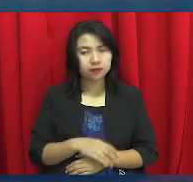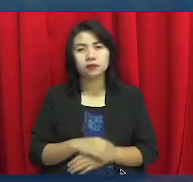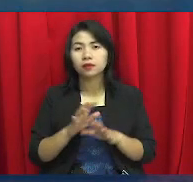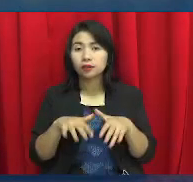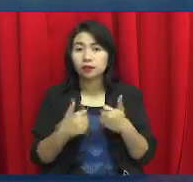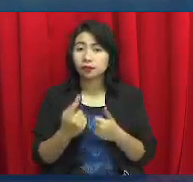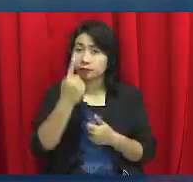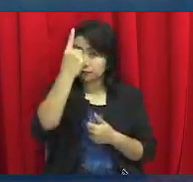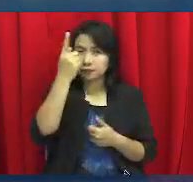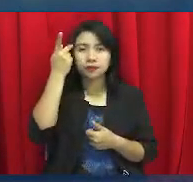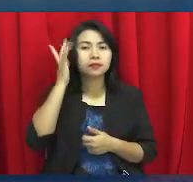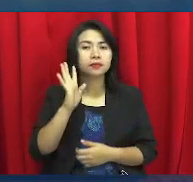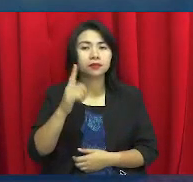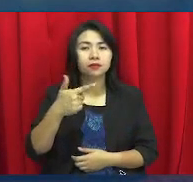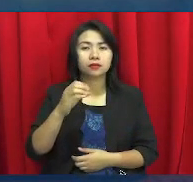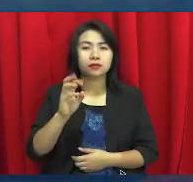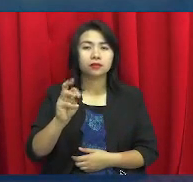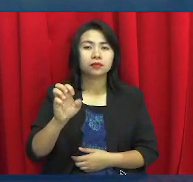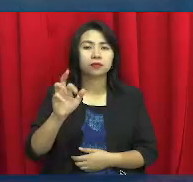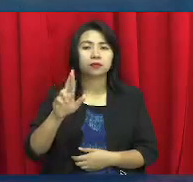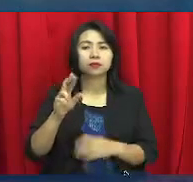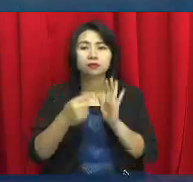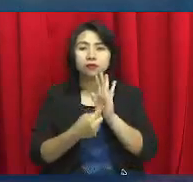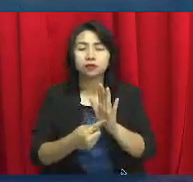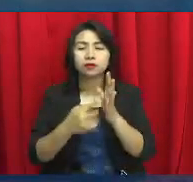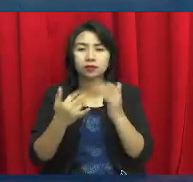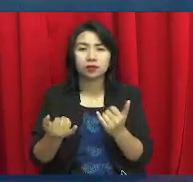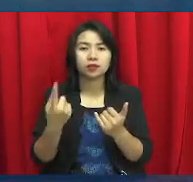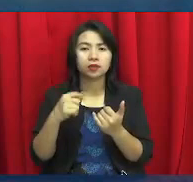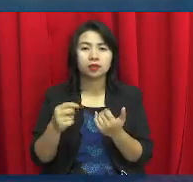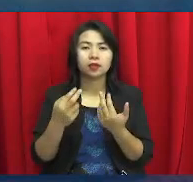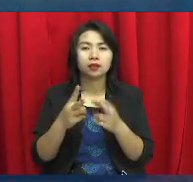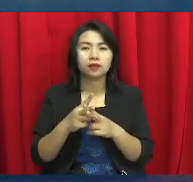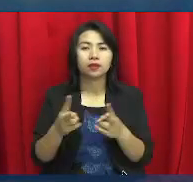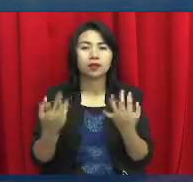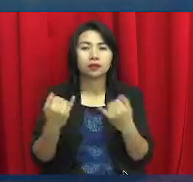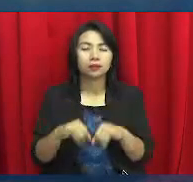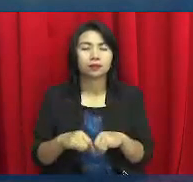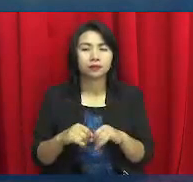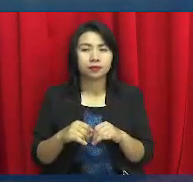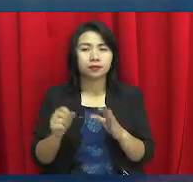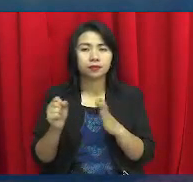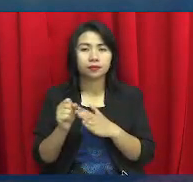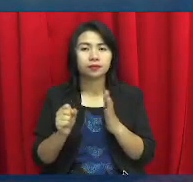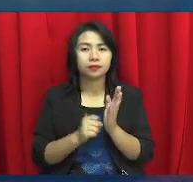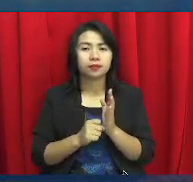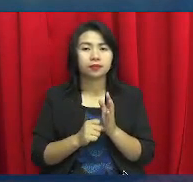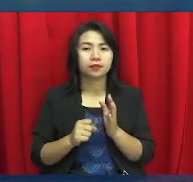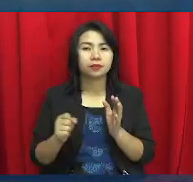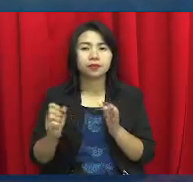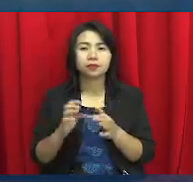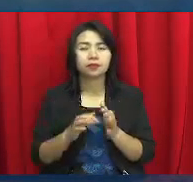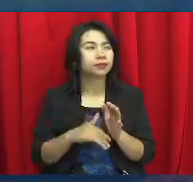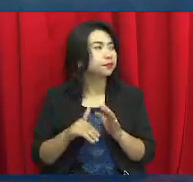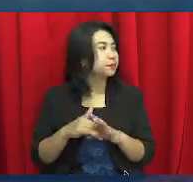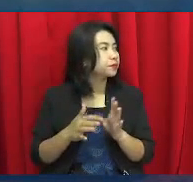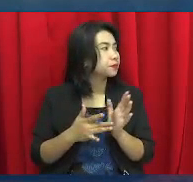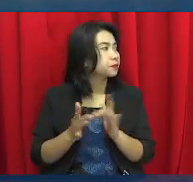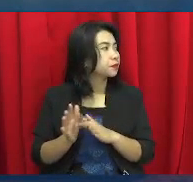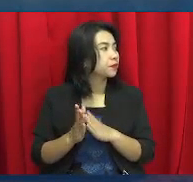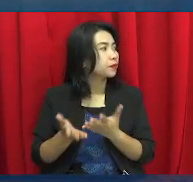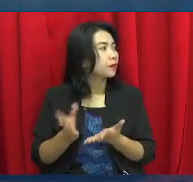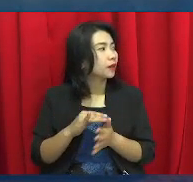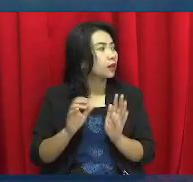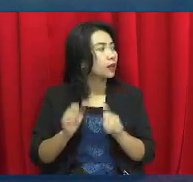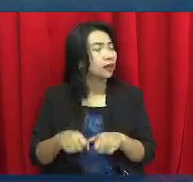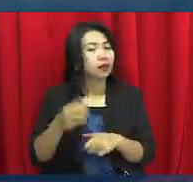po in-emphasize sa inyo pong simbahan yung kahalagahan ng church biblical standards pagdating sa paglago po ninyo dyan? And also, can